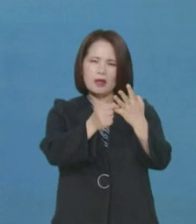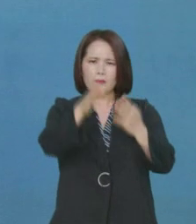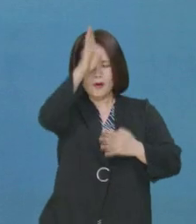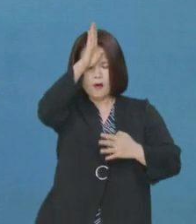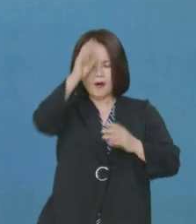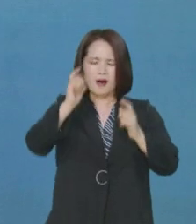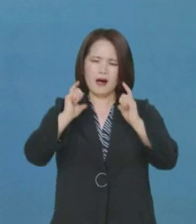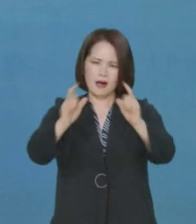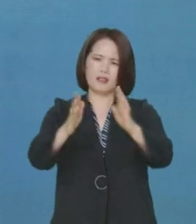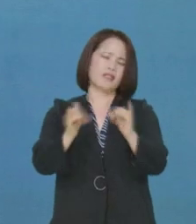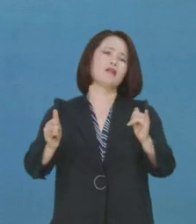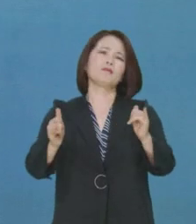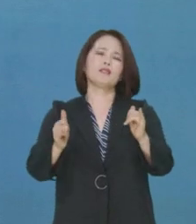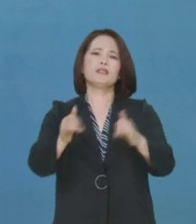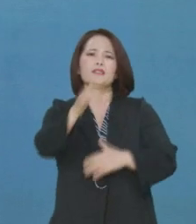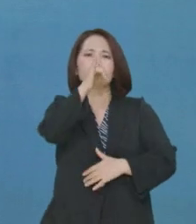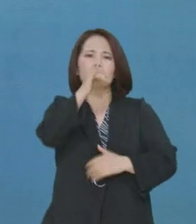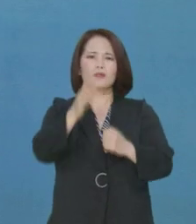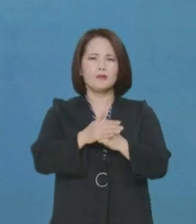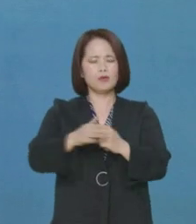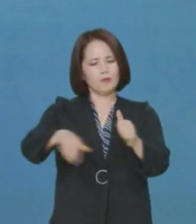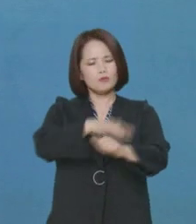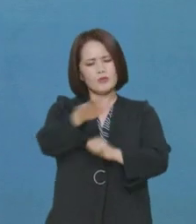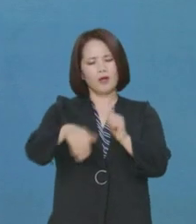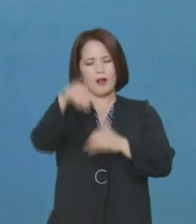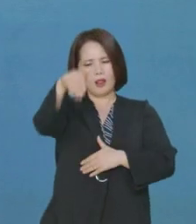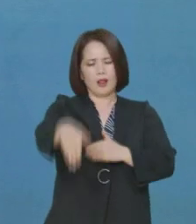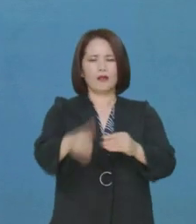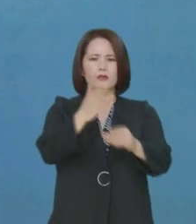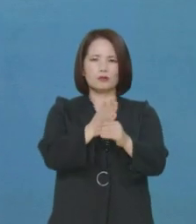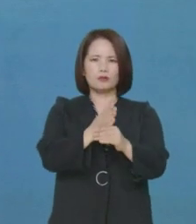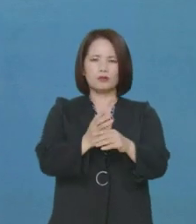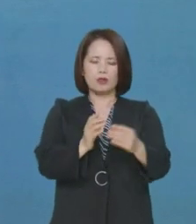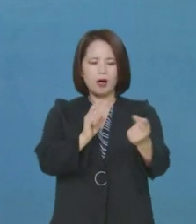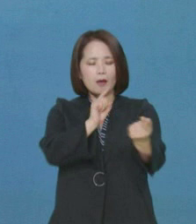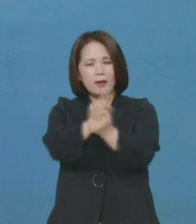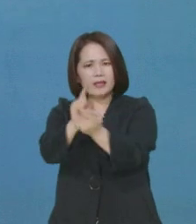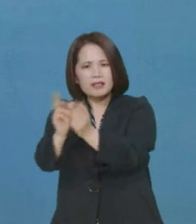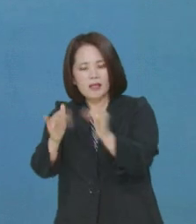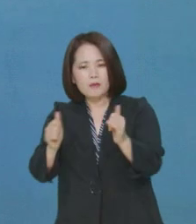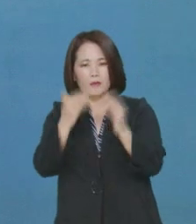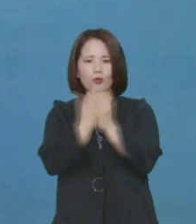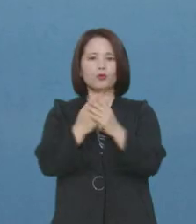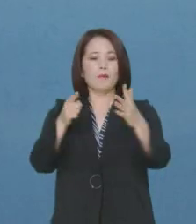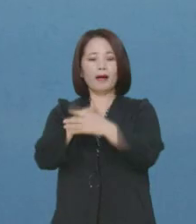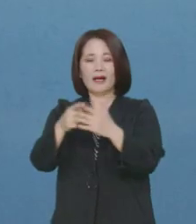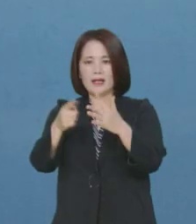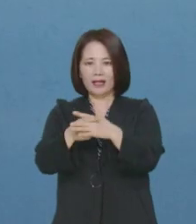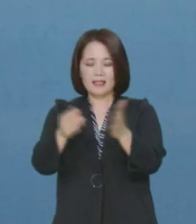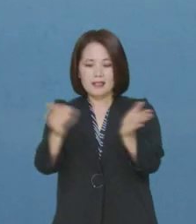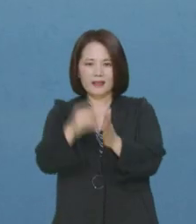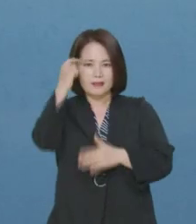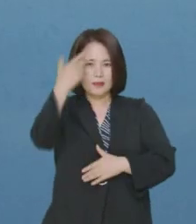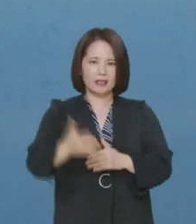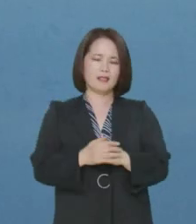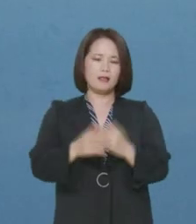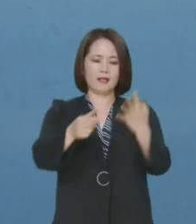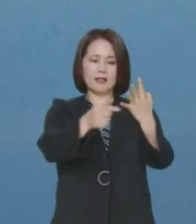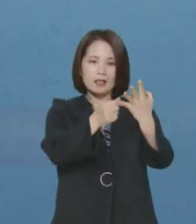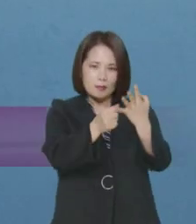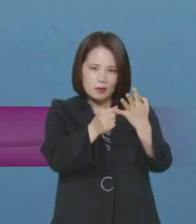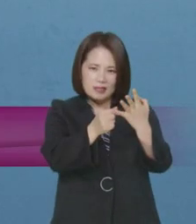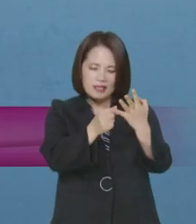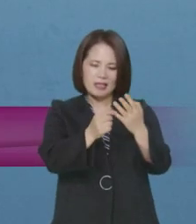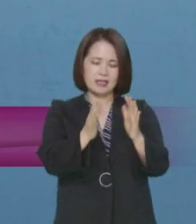지역성을 분위기가 조치가 않은데요 환자와 접촉한 사람들은 현자의 모두 파악됐습니다 네번째 확진